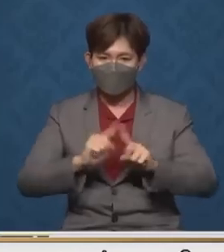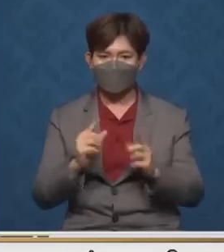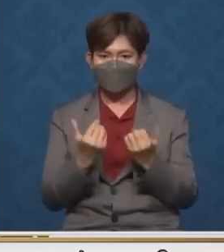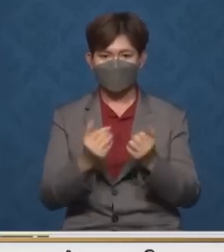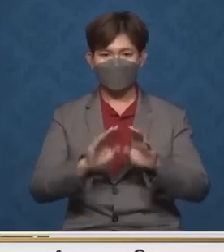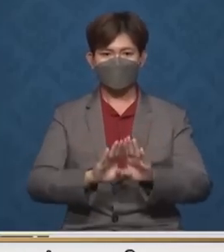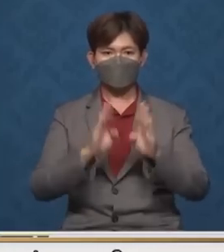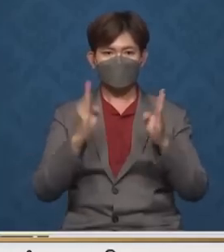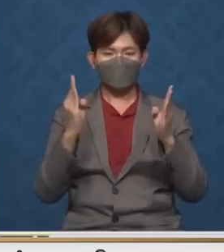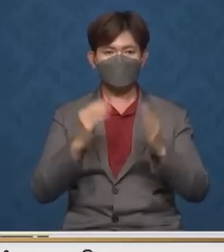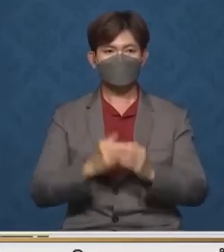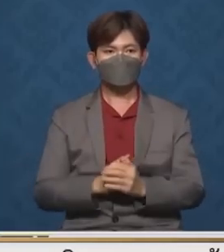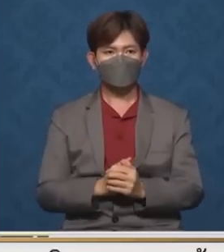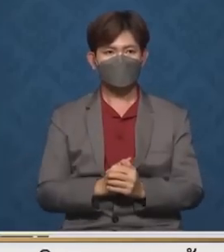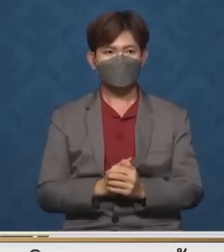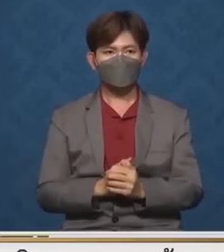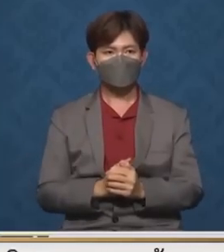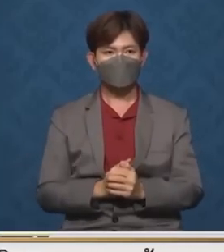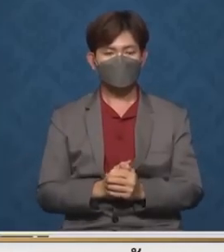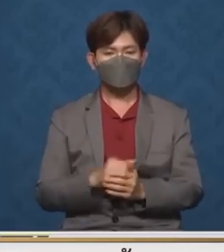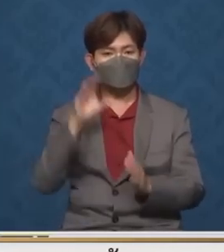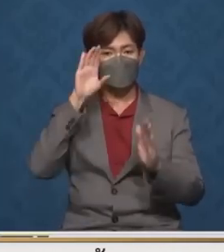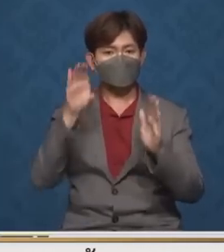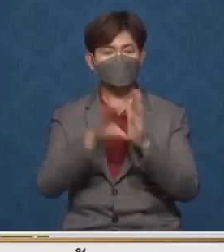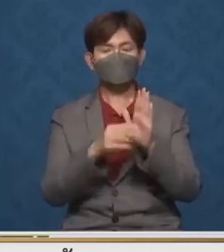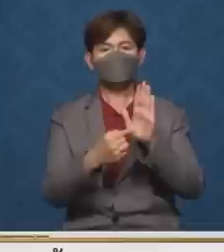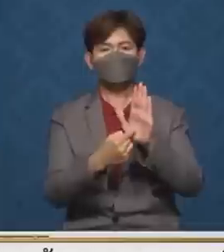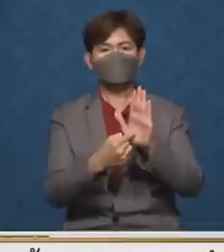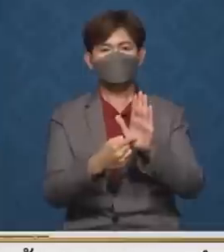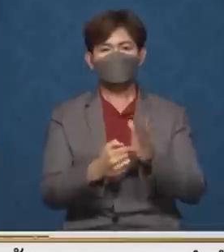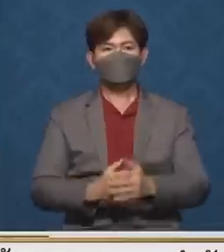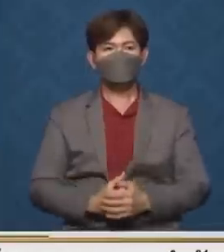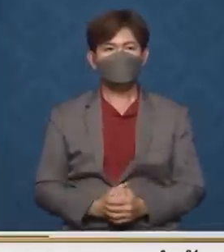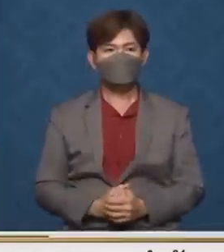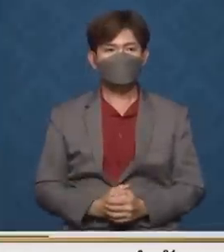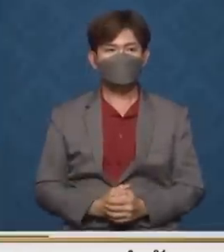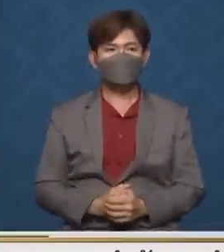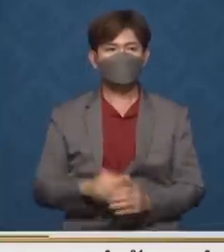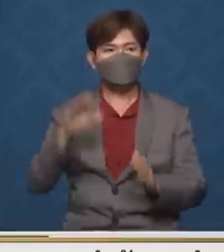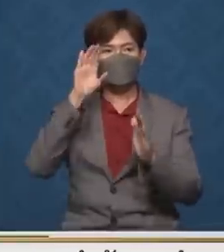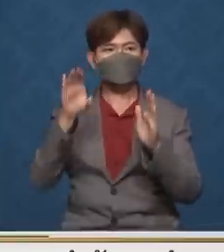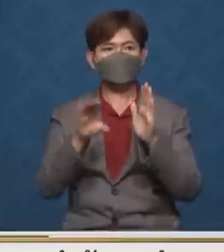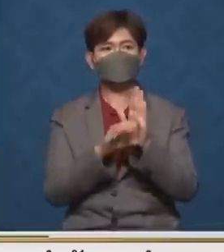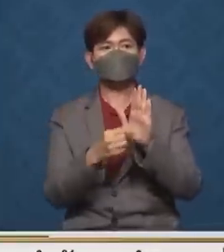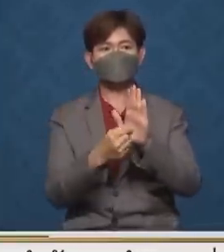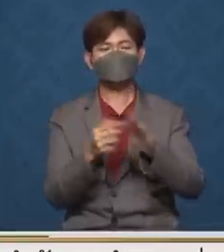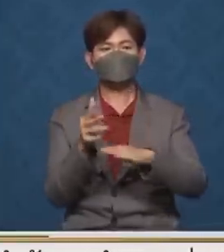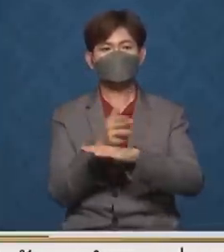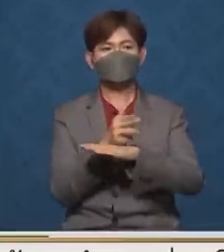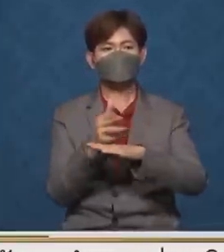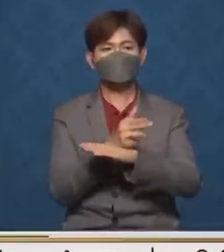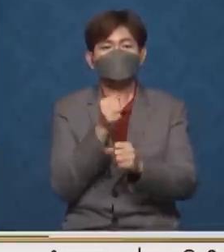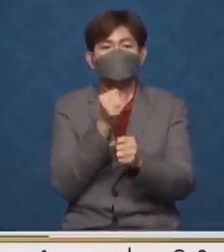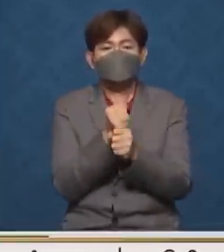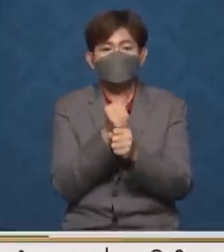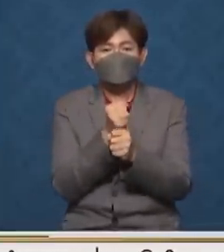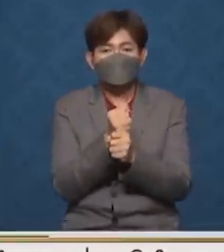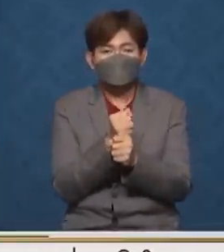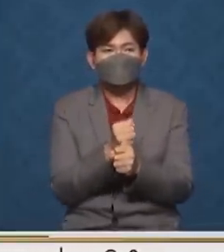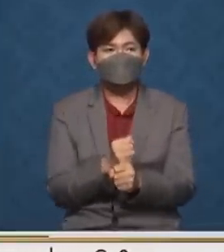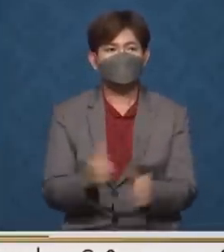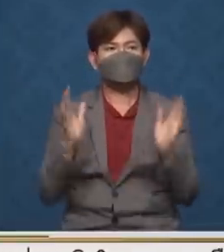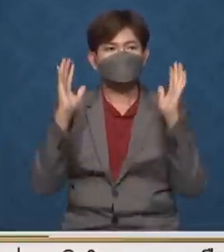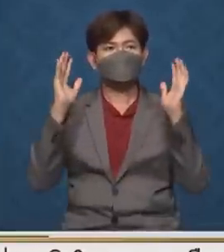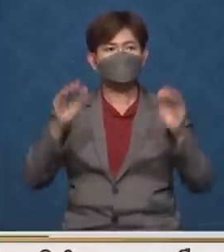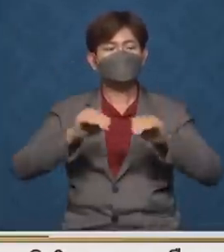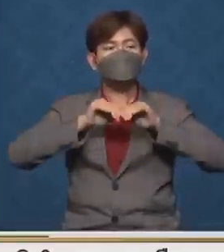ูครับขอเปิไปที่ภาพนงครั เปิดสไลด์ทหนึครับนี่คอภาพส่นหน่ของวิดีโอที่เขาทำมาภีเซ็ประชาสมพ